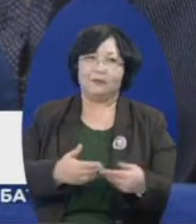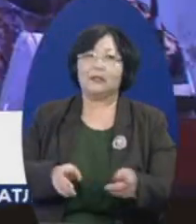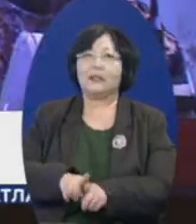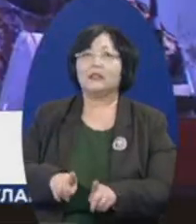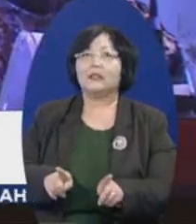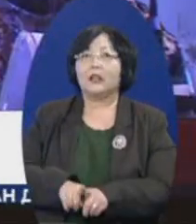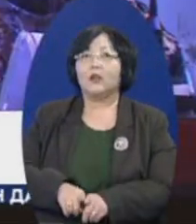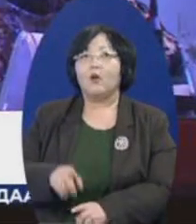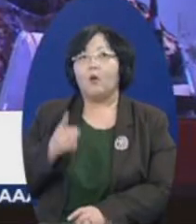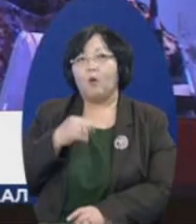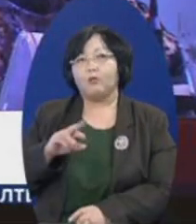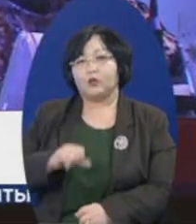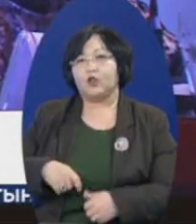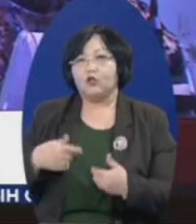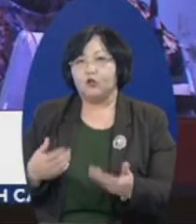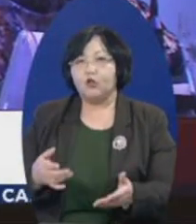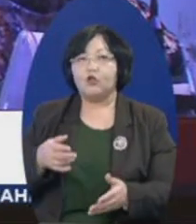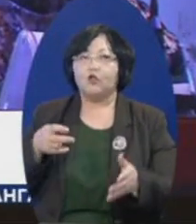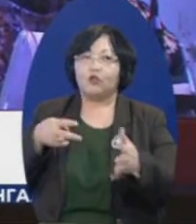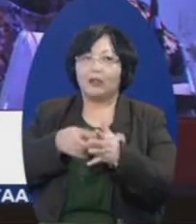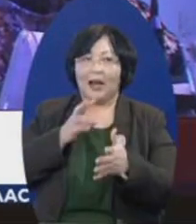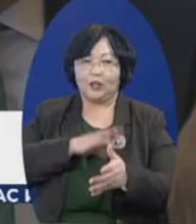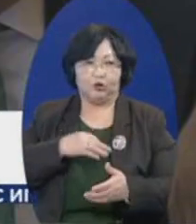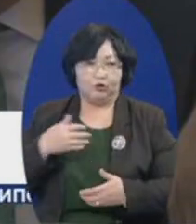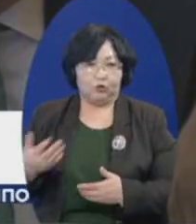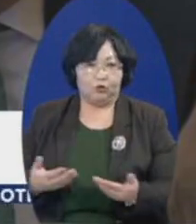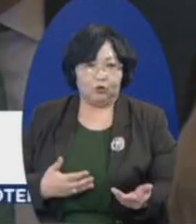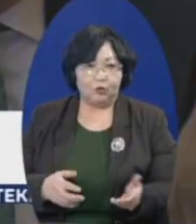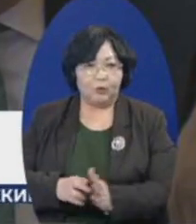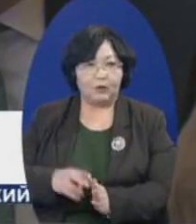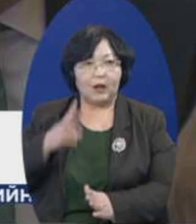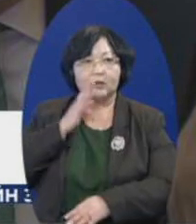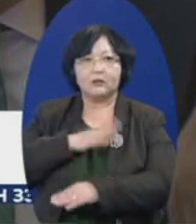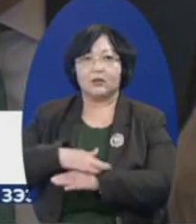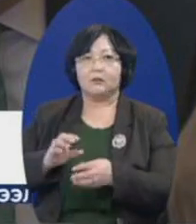өгөх зэргээр компанийхаа салшгүй хэсэг гэж үздэг болсон. За